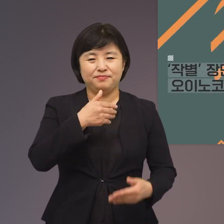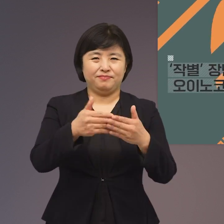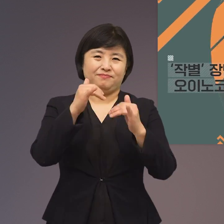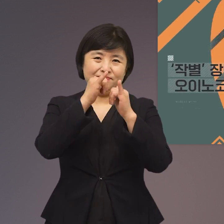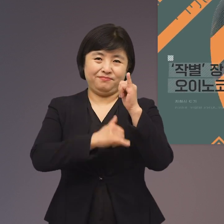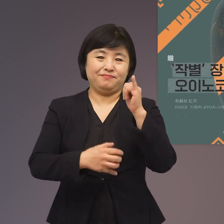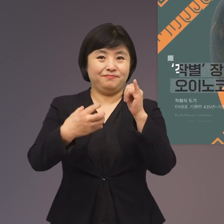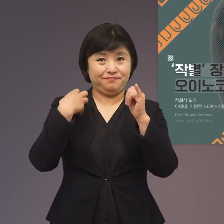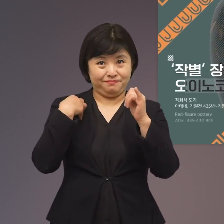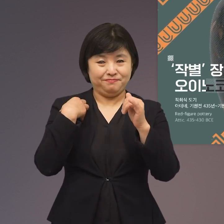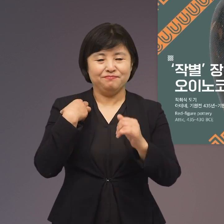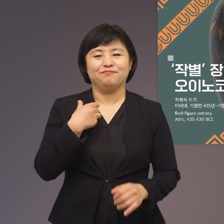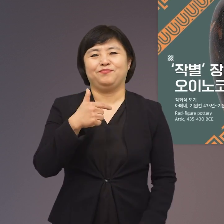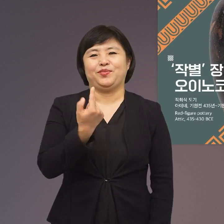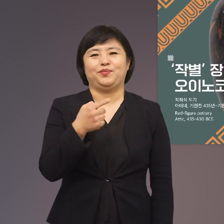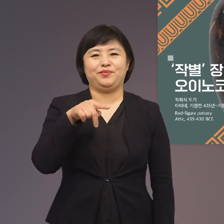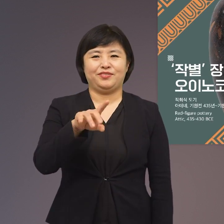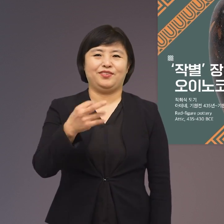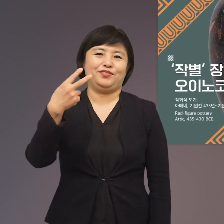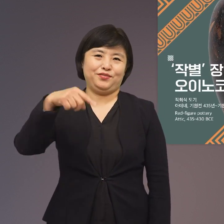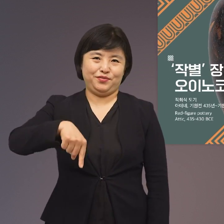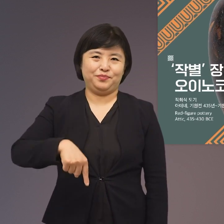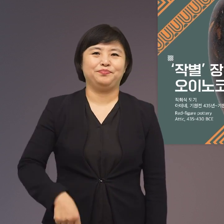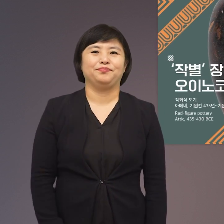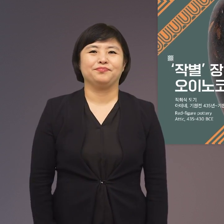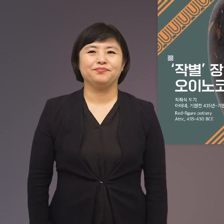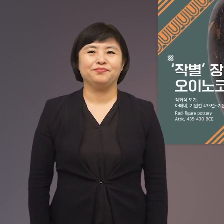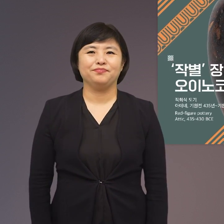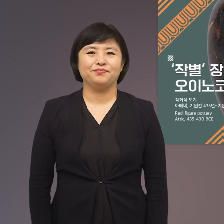서양 미술사학자 노성두입니다.